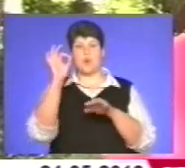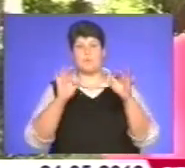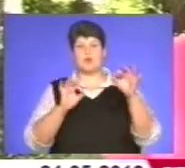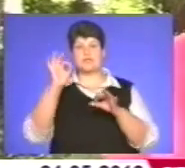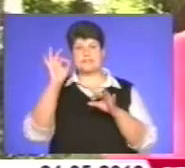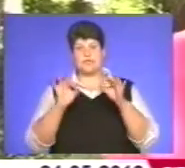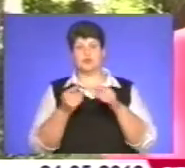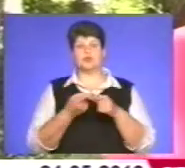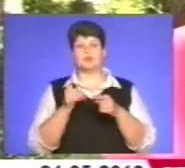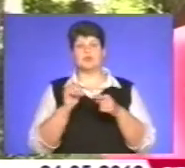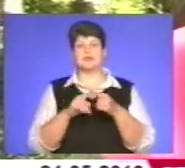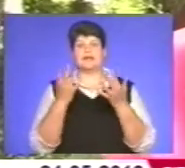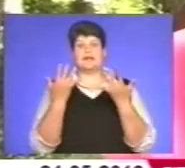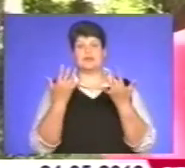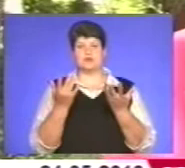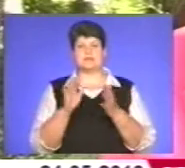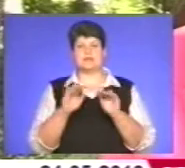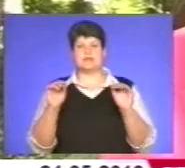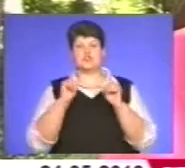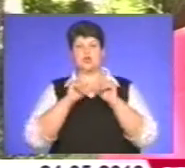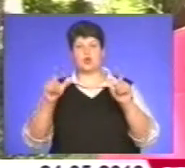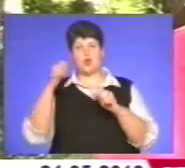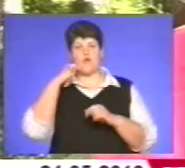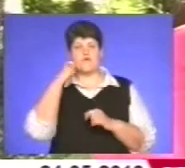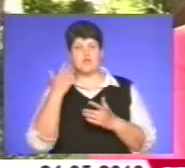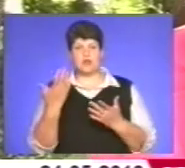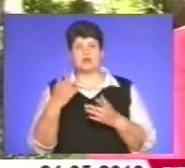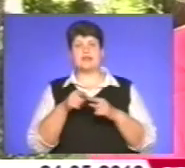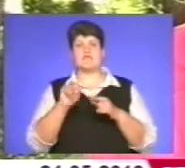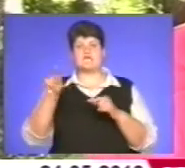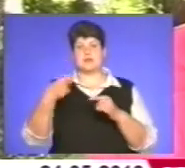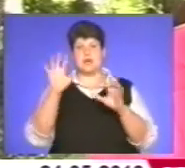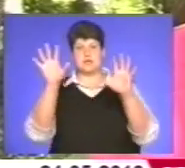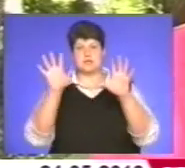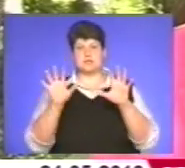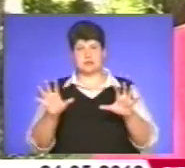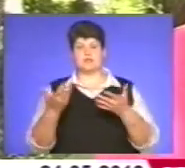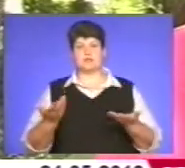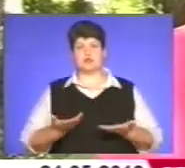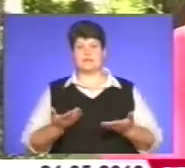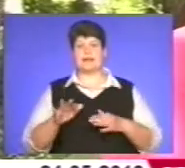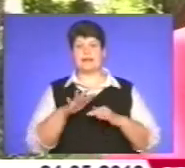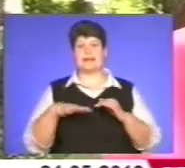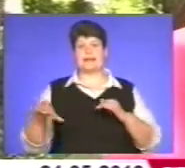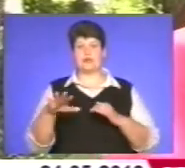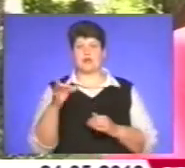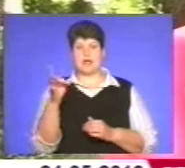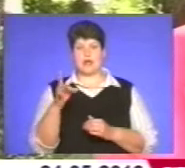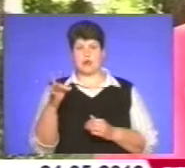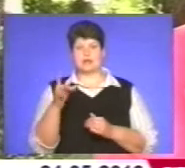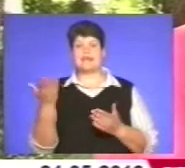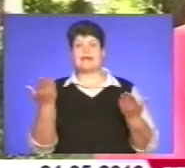відповідно до кількості дітей шкільного віку. Ну так вимагає закон, які проживають на території району. Тобто, якщо